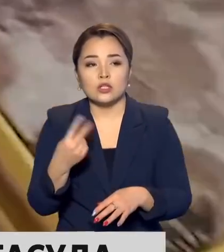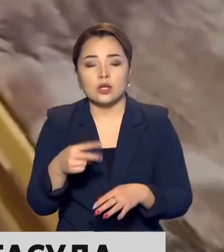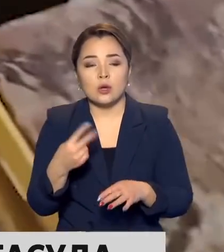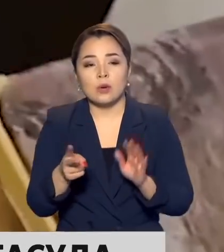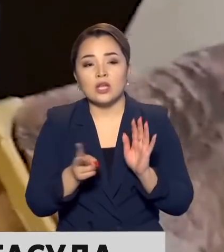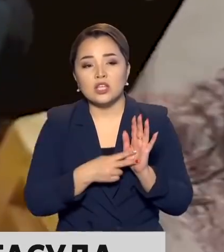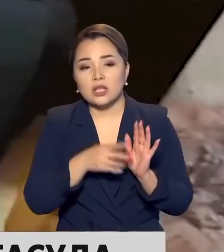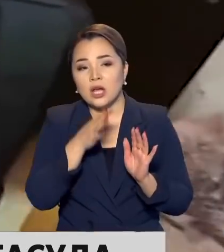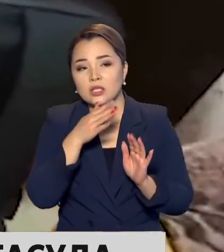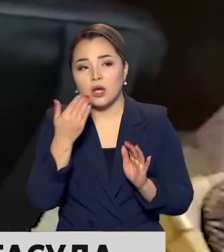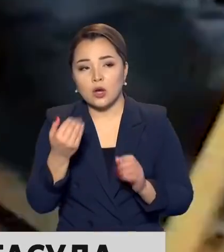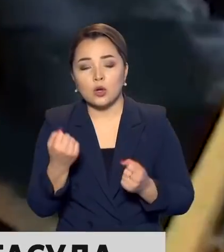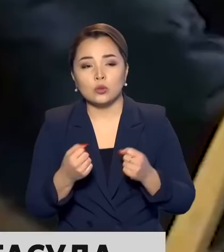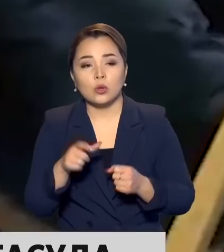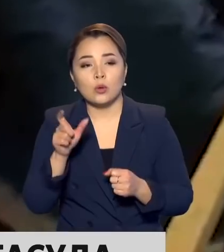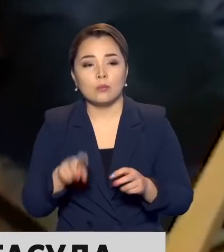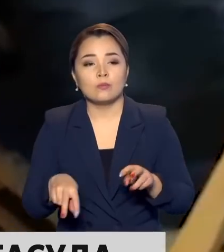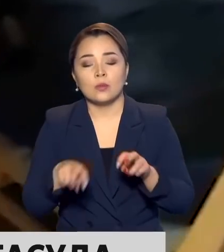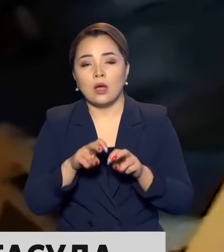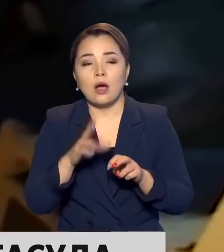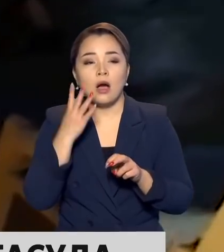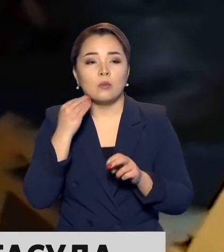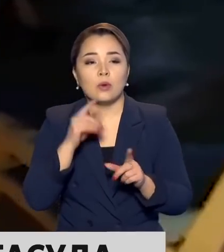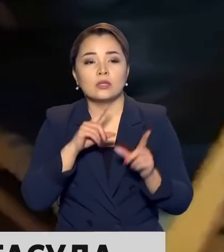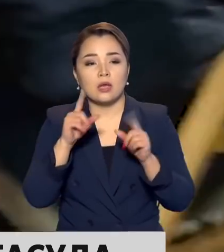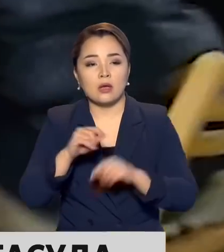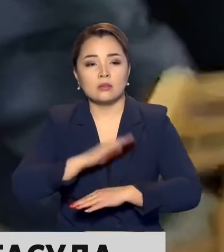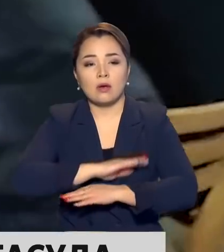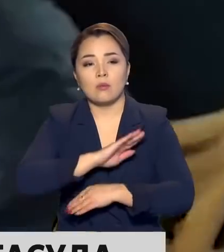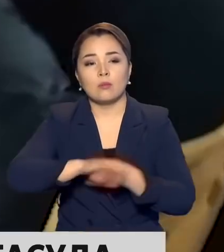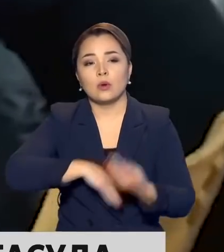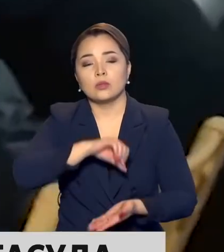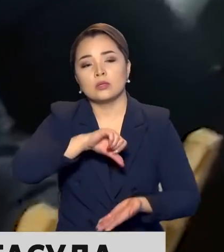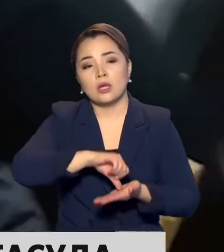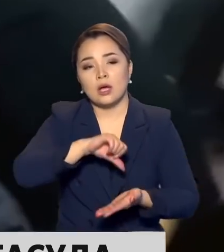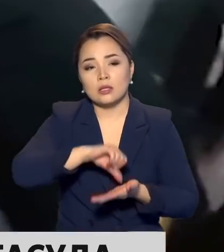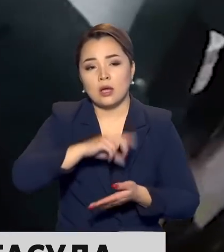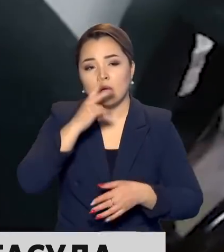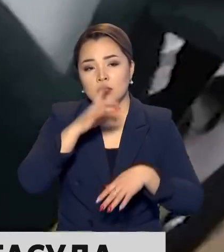27 жастағы жолаушысының Алматы қаласындағы жаппай тәртіпсіздікке